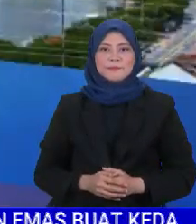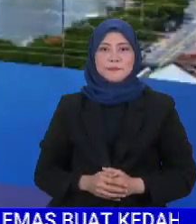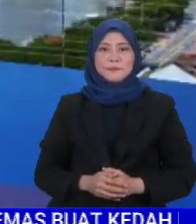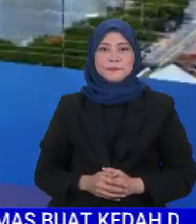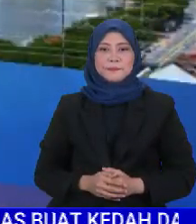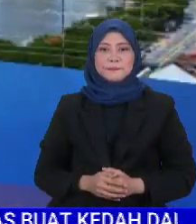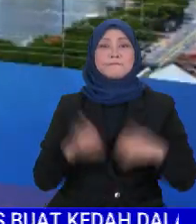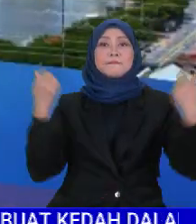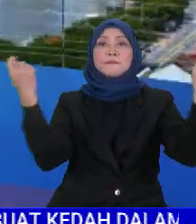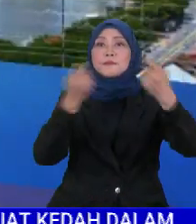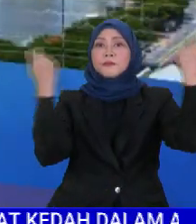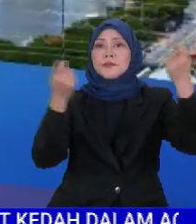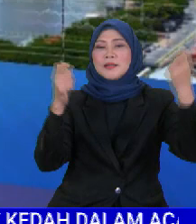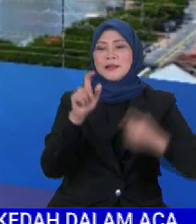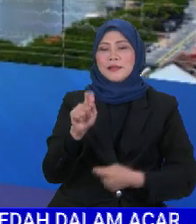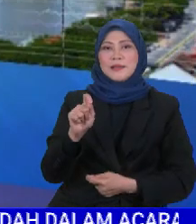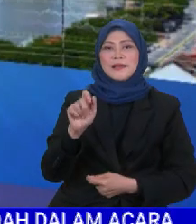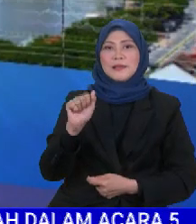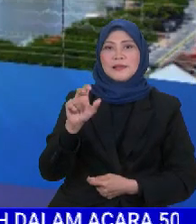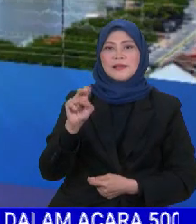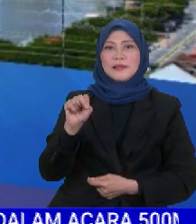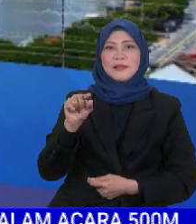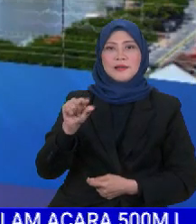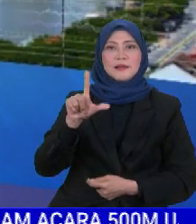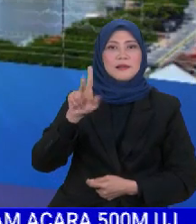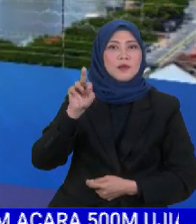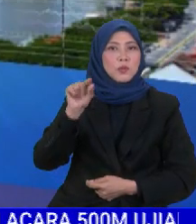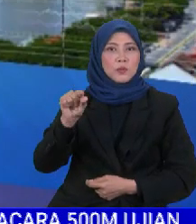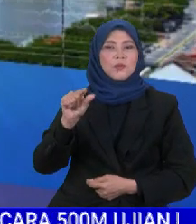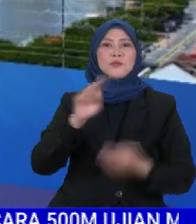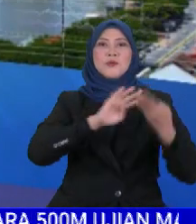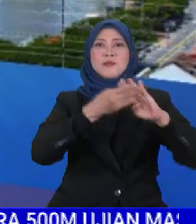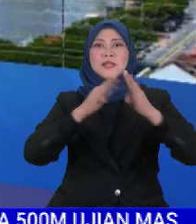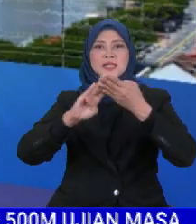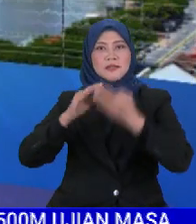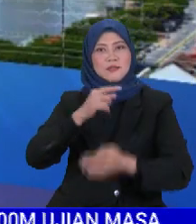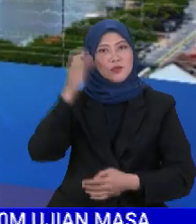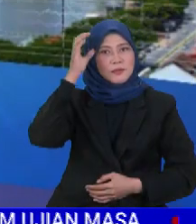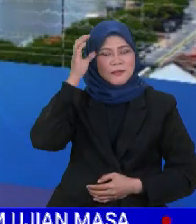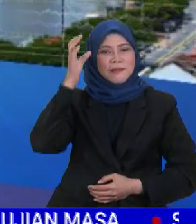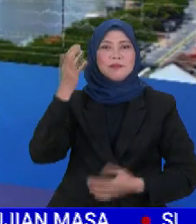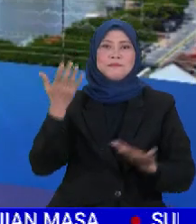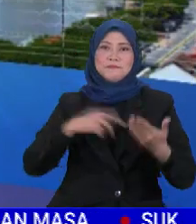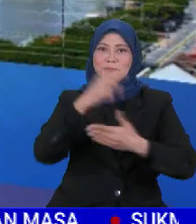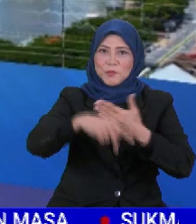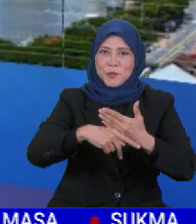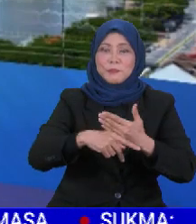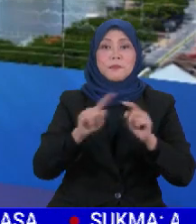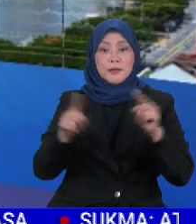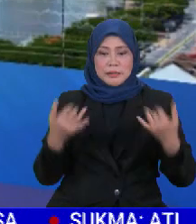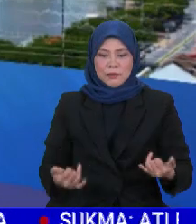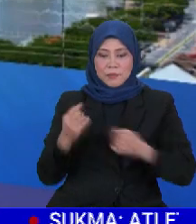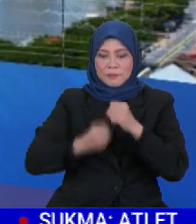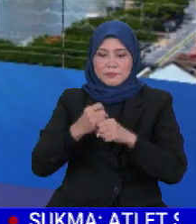Saudara, perayaan Pesta Tanglong lazimnya disambut oleh komuniti Cina di Mukah secara kecil-kecilan. Namun tahun ini, kerjasama